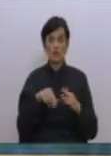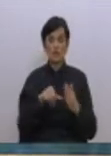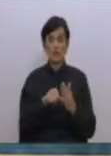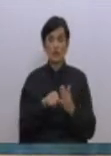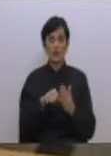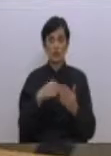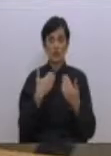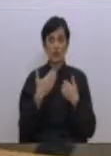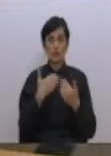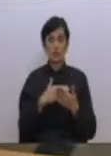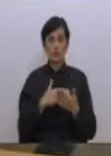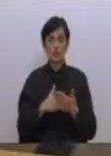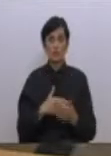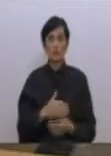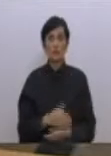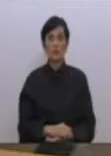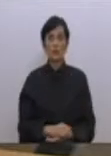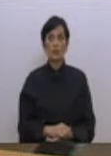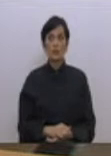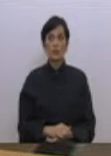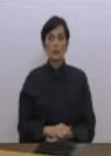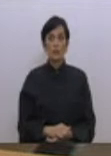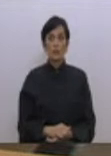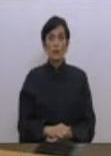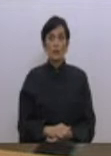tot ca în ce scos regim.